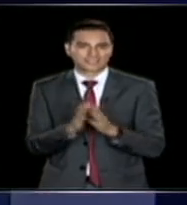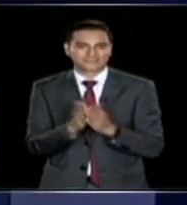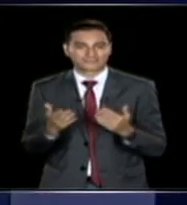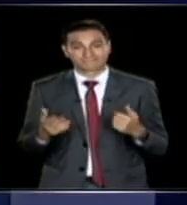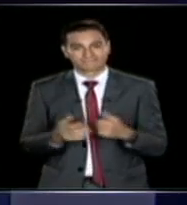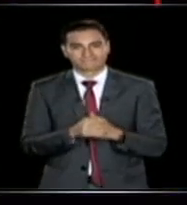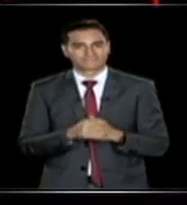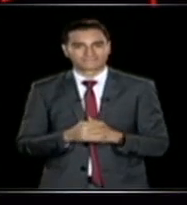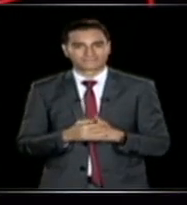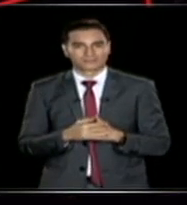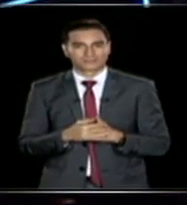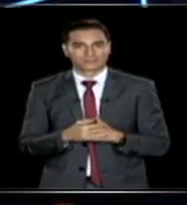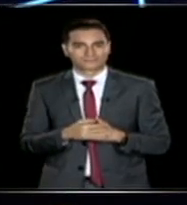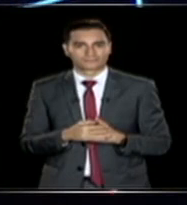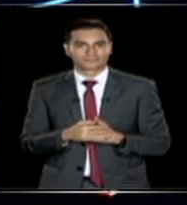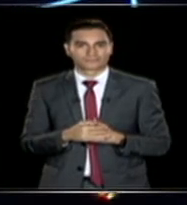خاطئة.